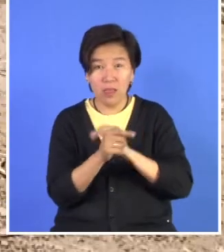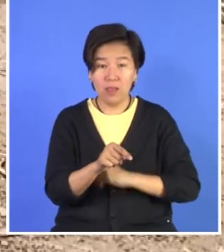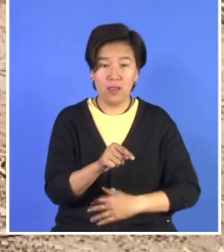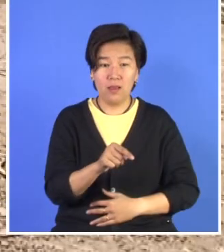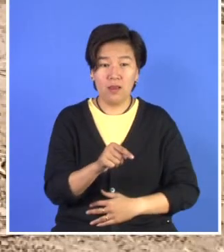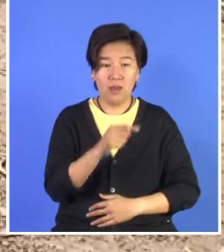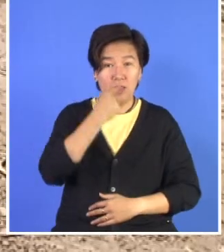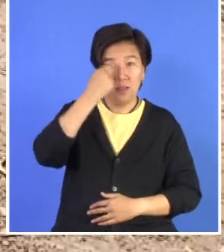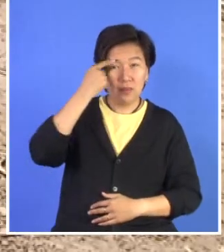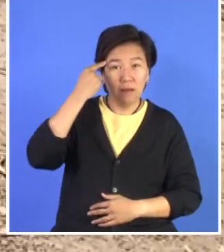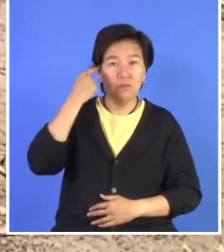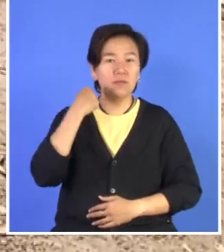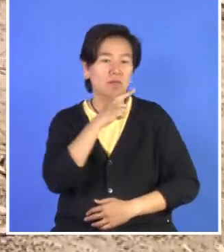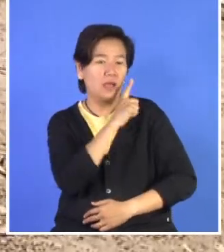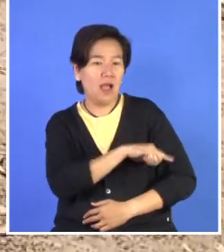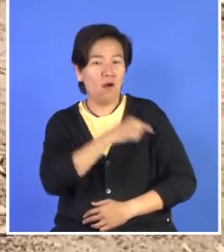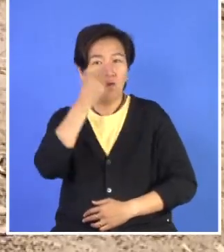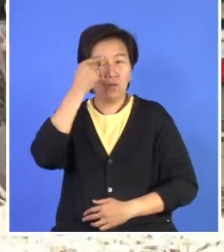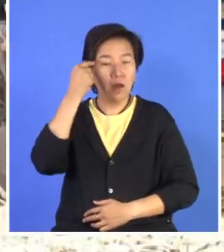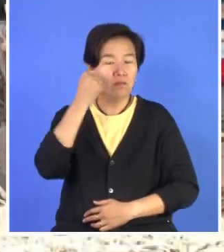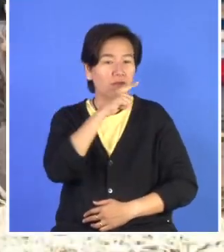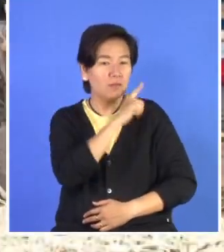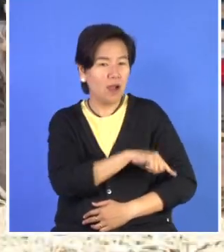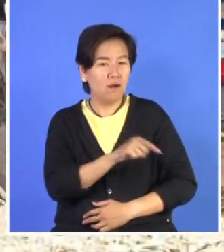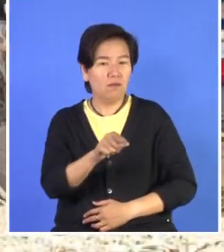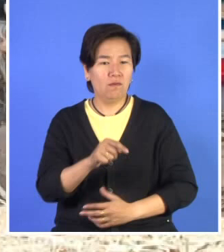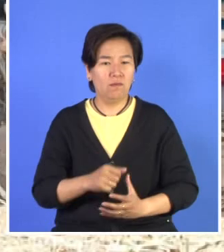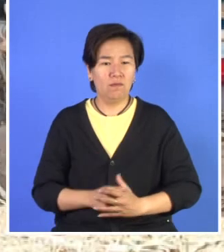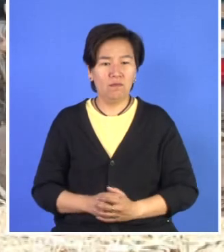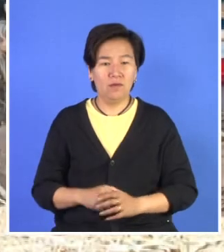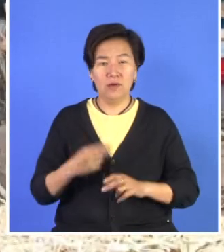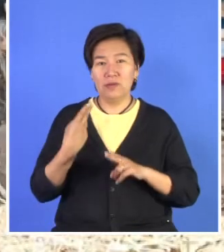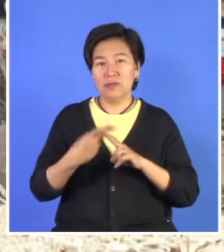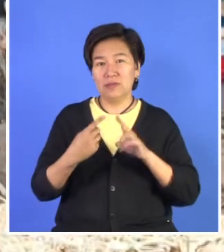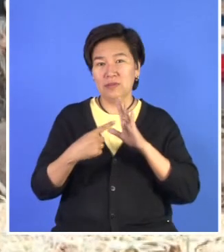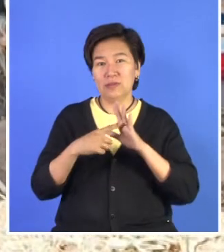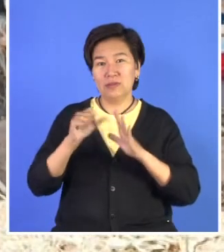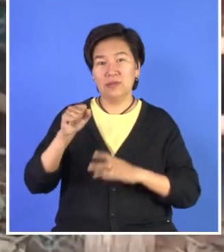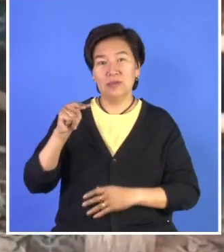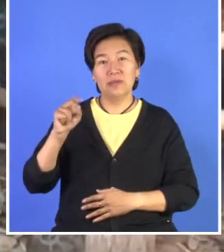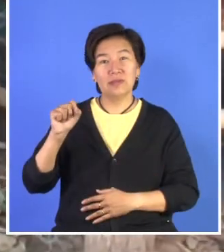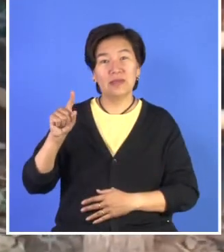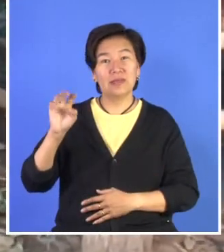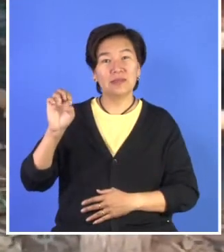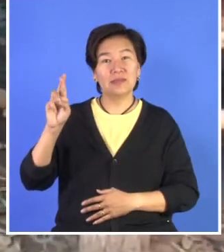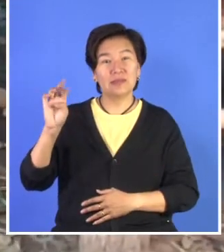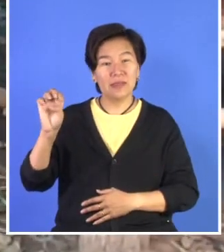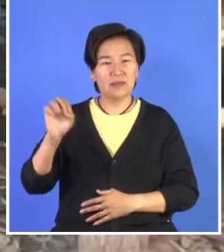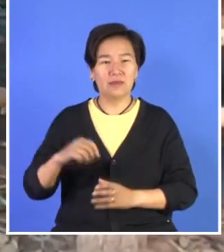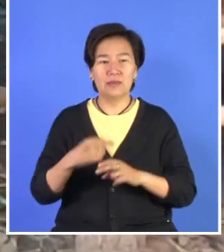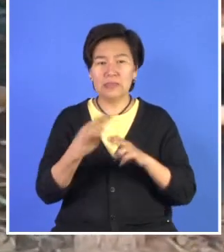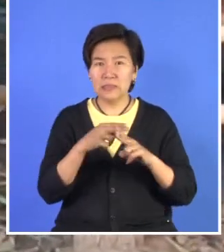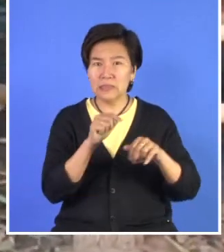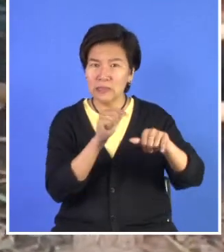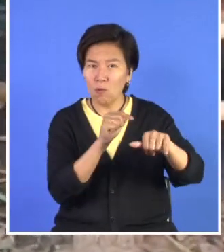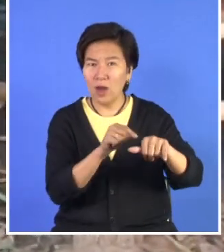ำเดี๋ยวเผือก เอาเหรอ แถมควายตัวนี้ชื่อแสนสิริ ฮะ ควายชื่อควาย เอ๊ะมันไปเข้าไป